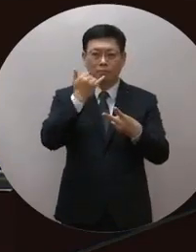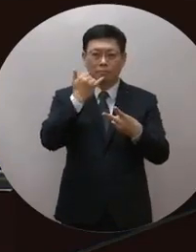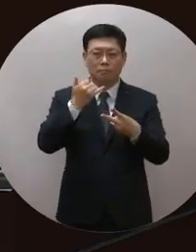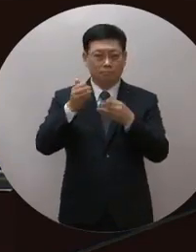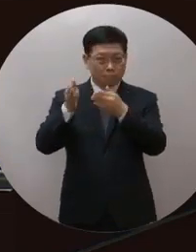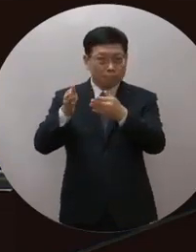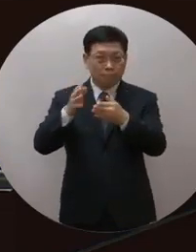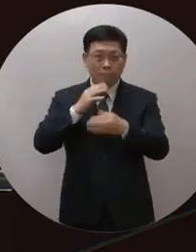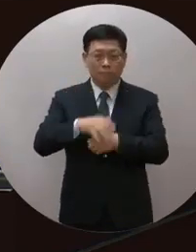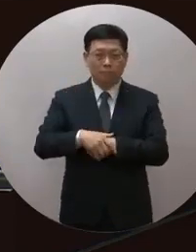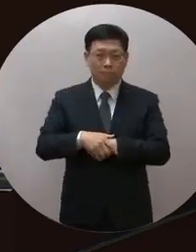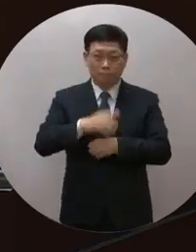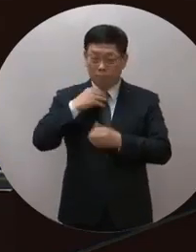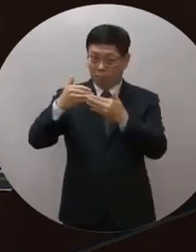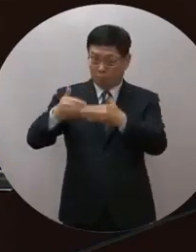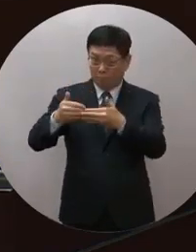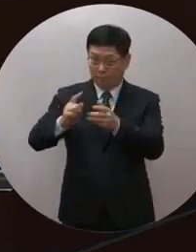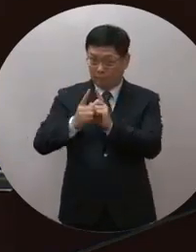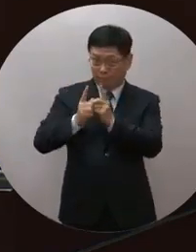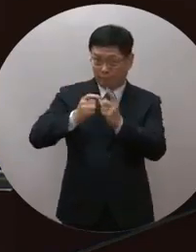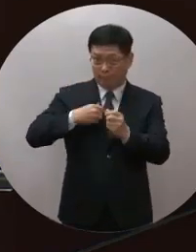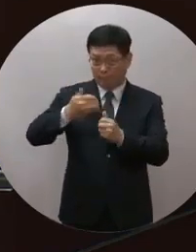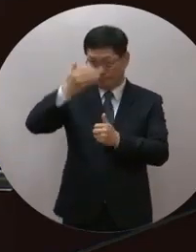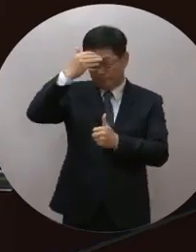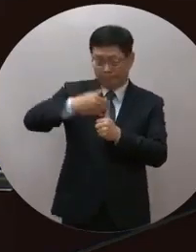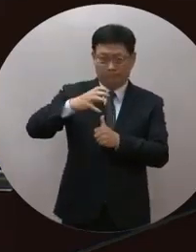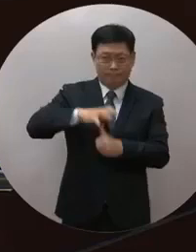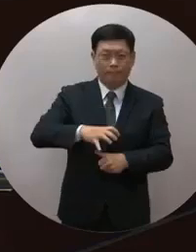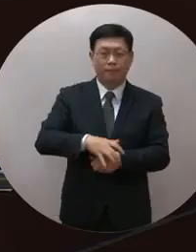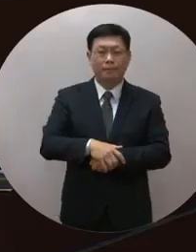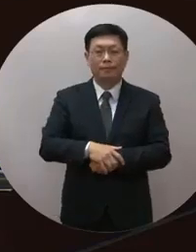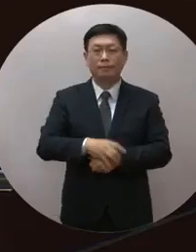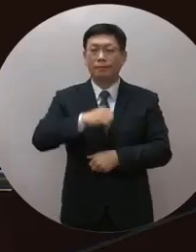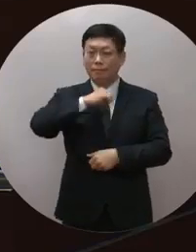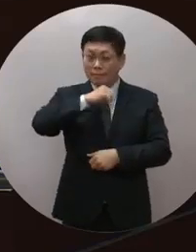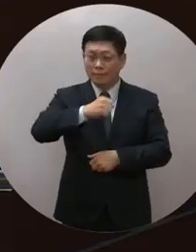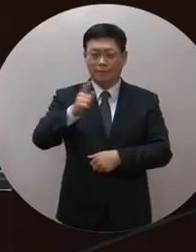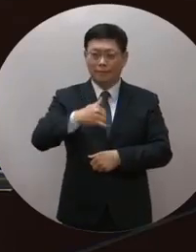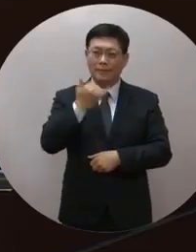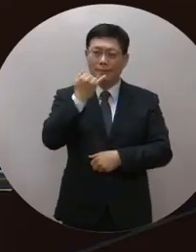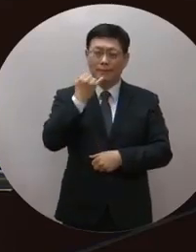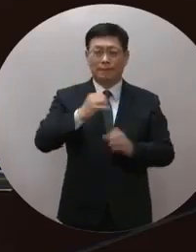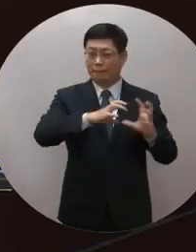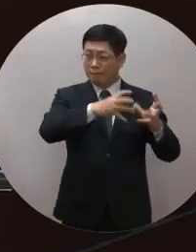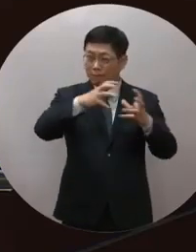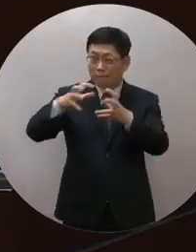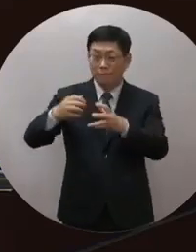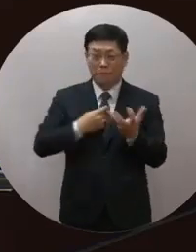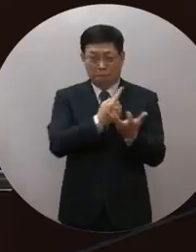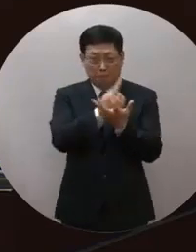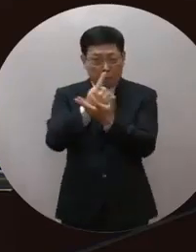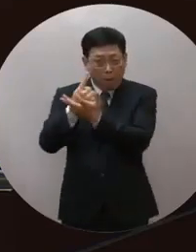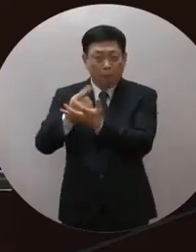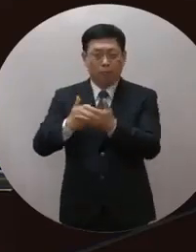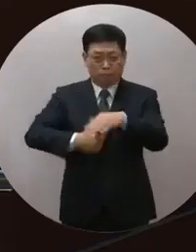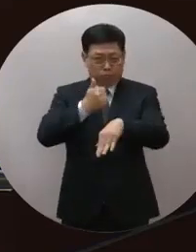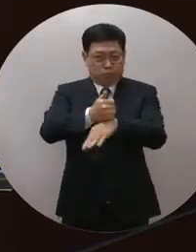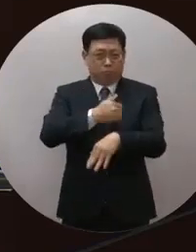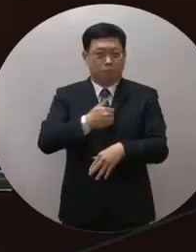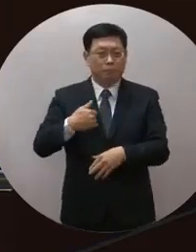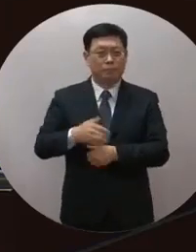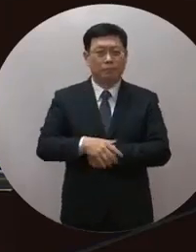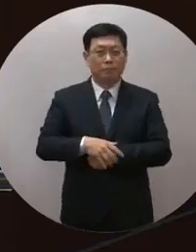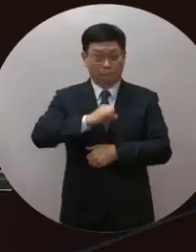对中国对我们的压力，台湾才能在世界上占有一席之